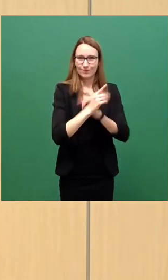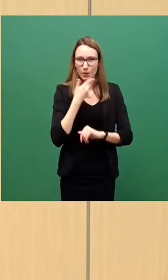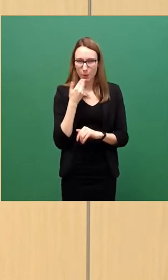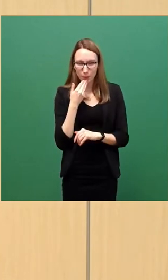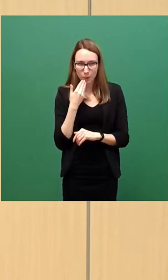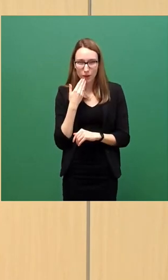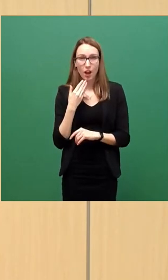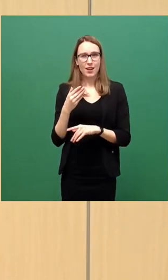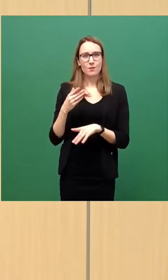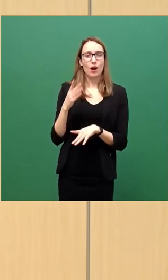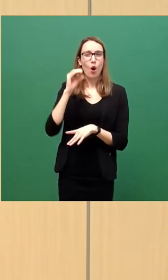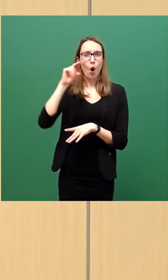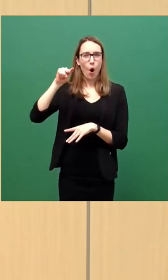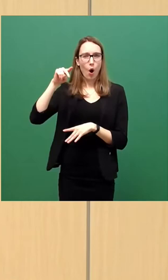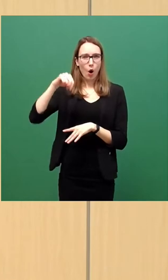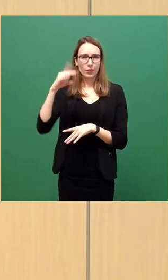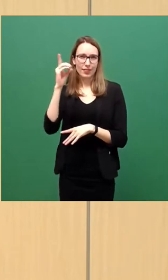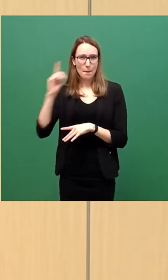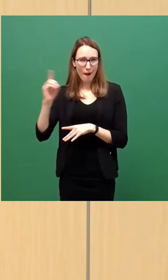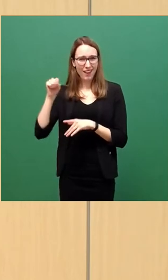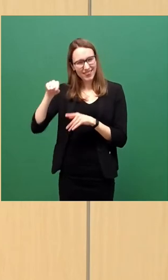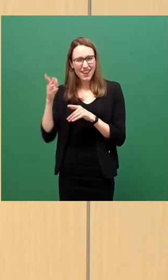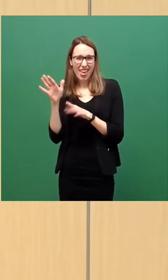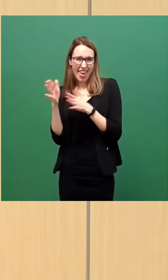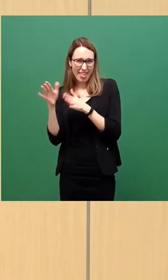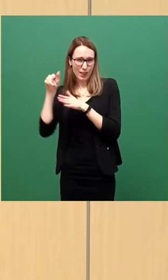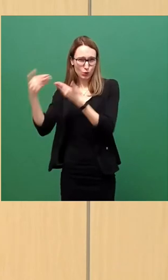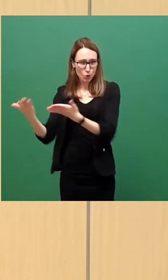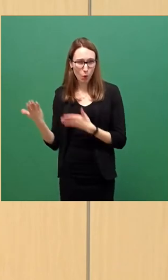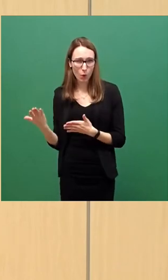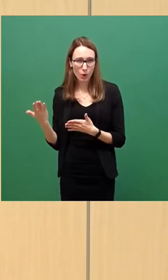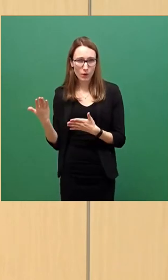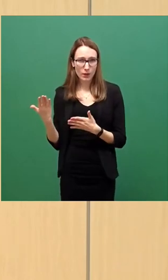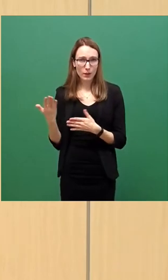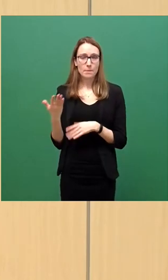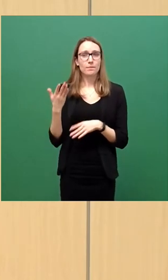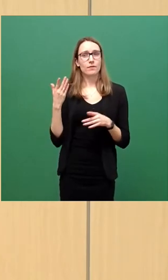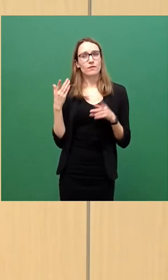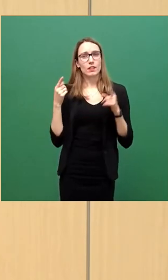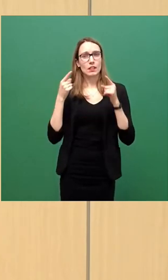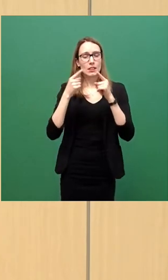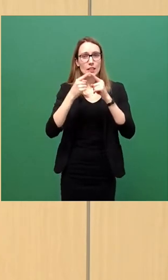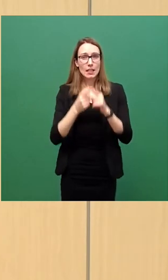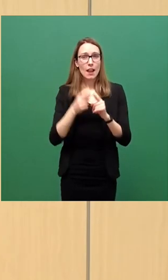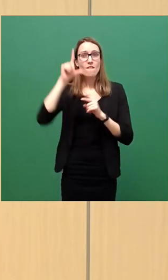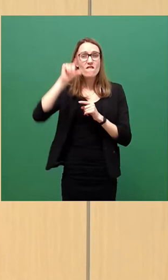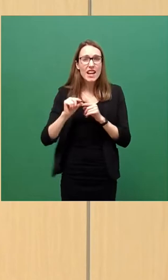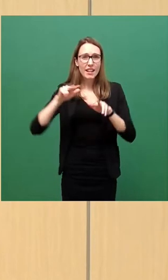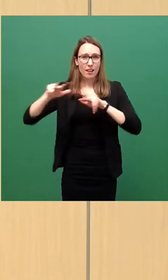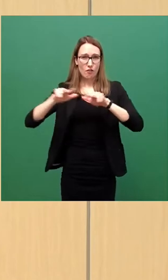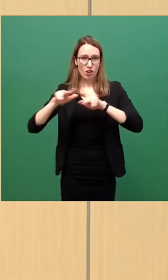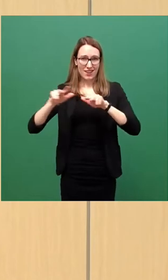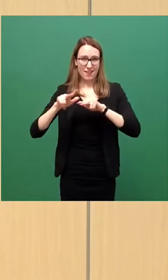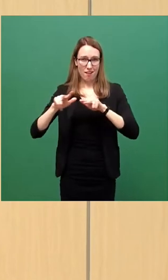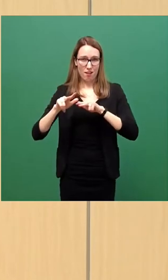Individualverkehr. Entgegen der gesteckten Ziele weniger Verkehr und auch nicht grün.